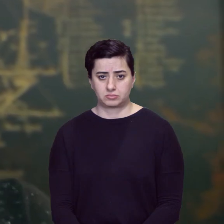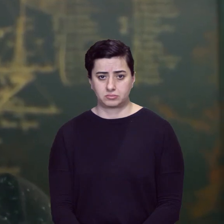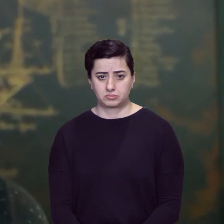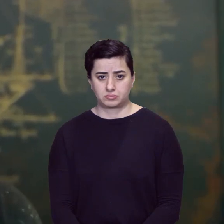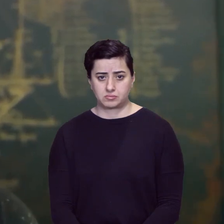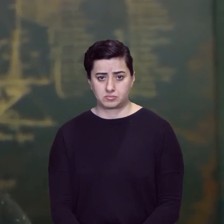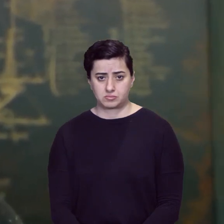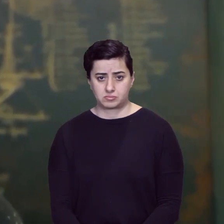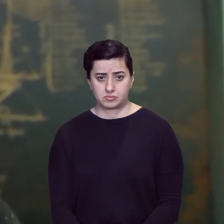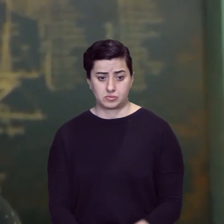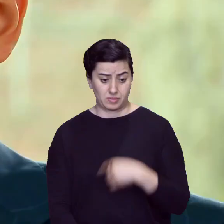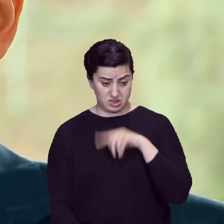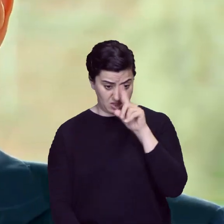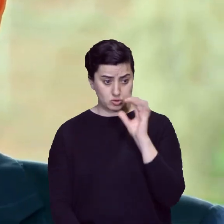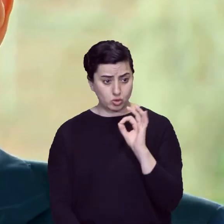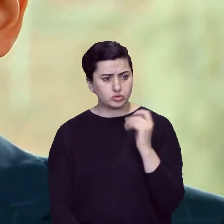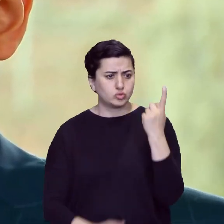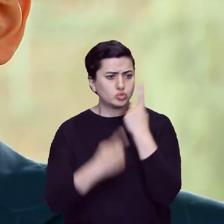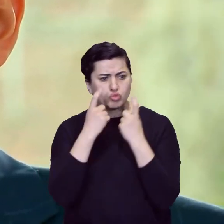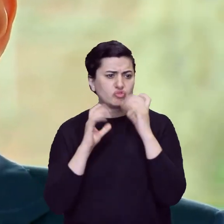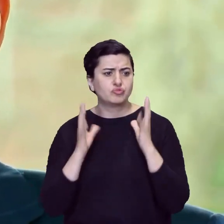Ya yalnız olunca çok üstüme geliyor.